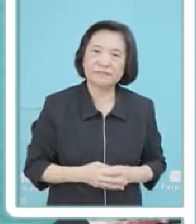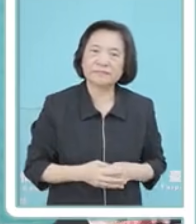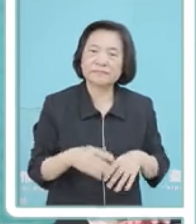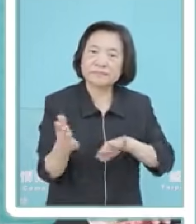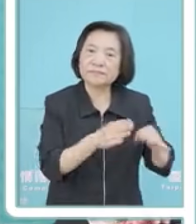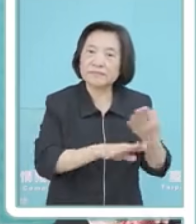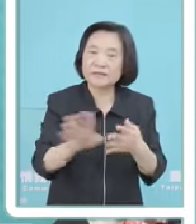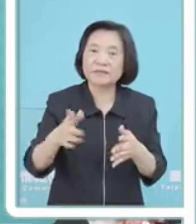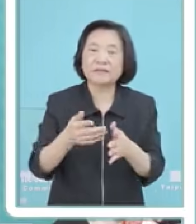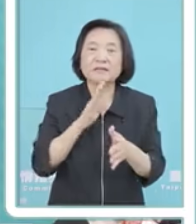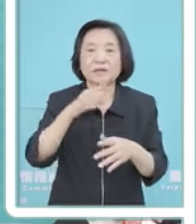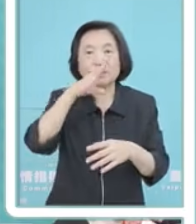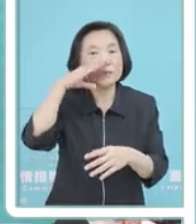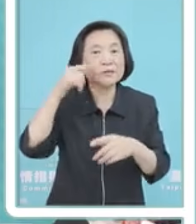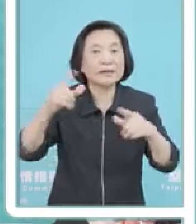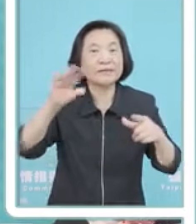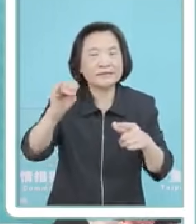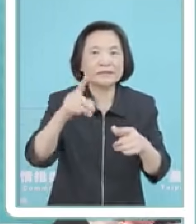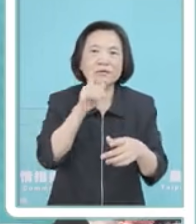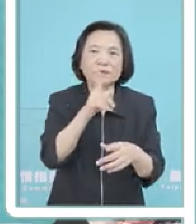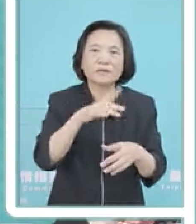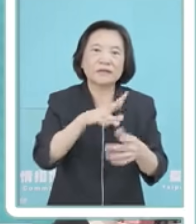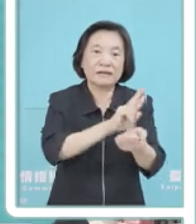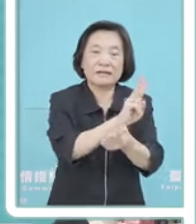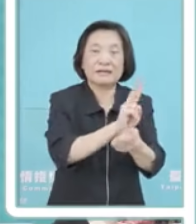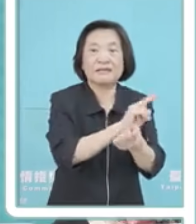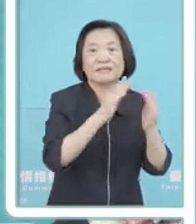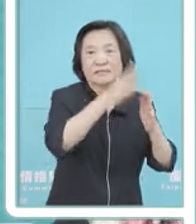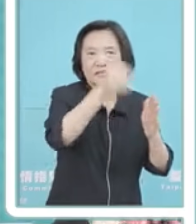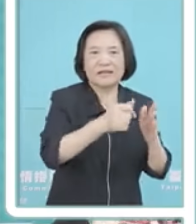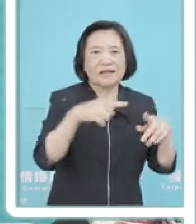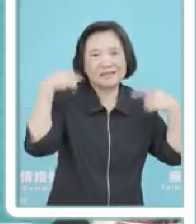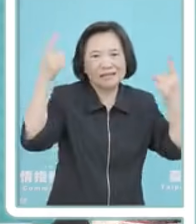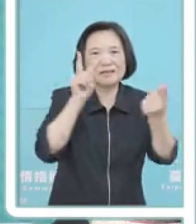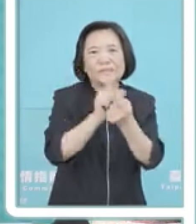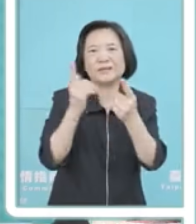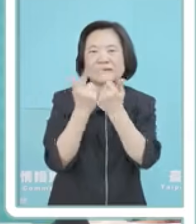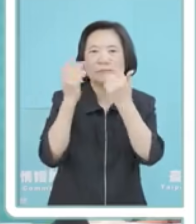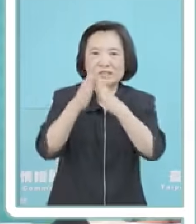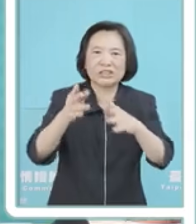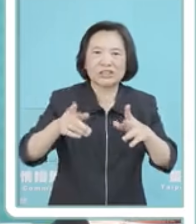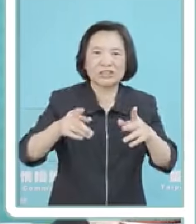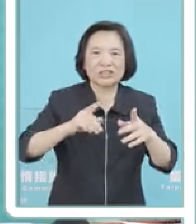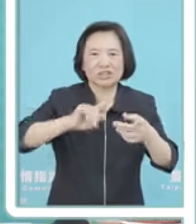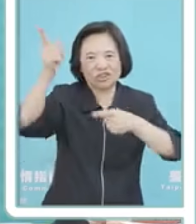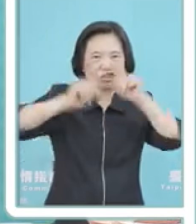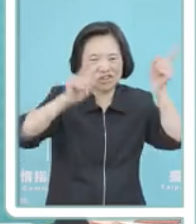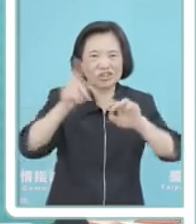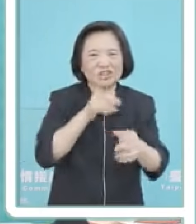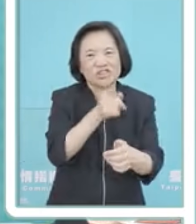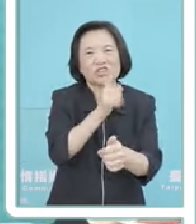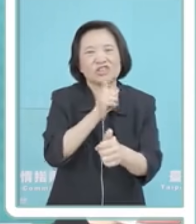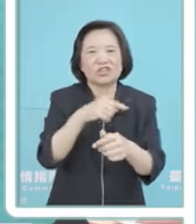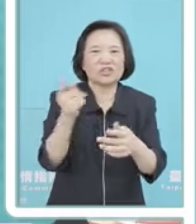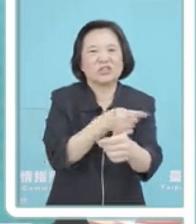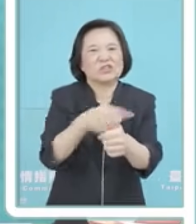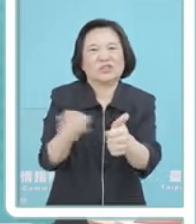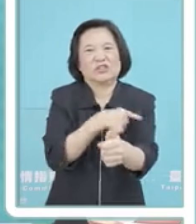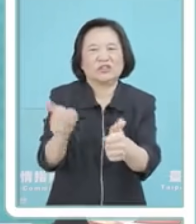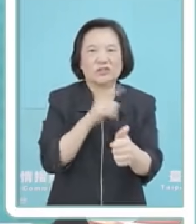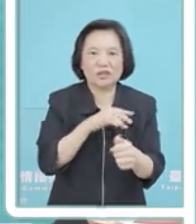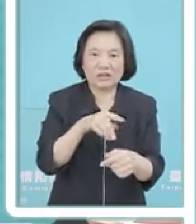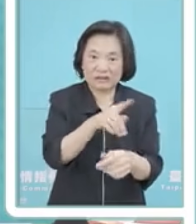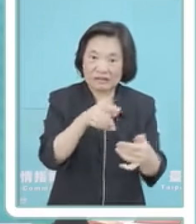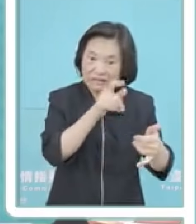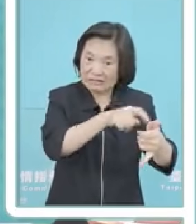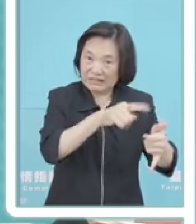另外，前立委孙大千也批评林佑昌市长三不五时的对台北市指手画脚，这难道是想选台北市长想